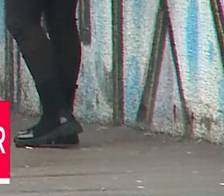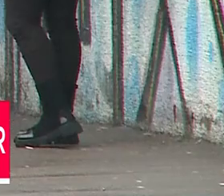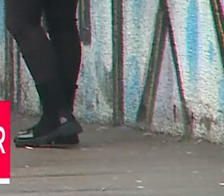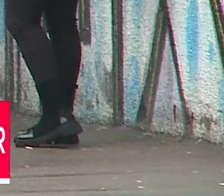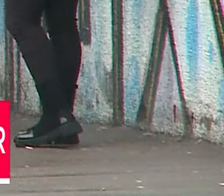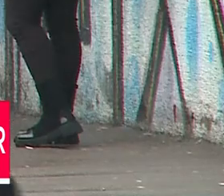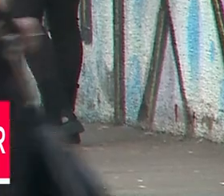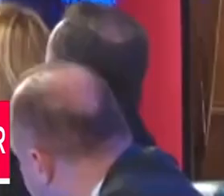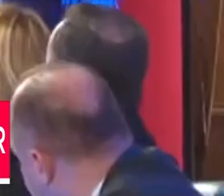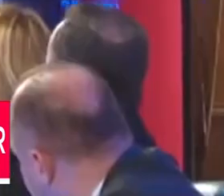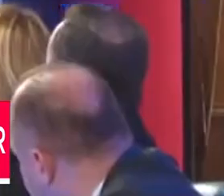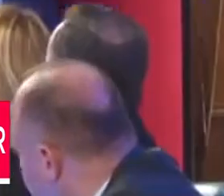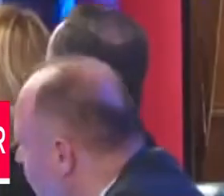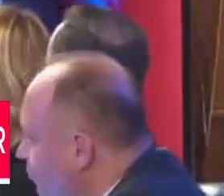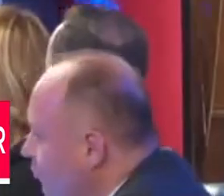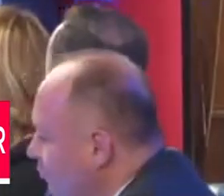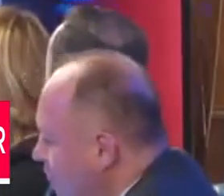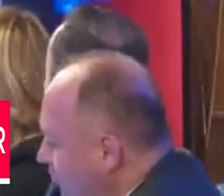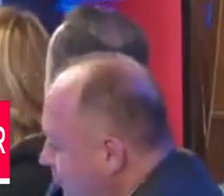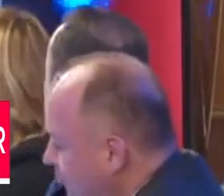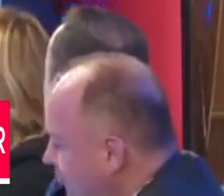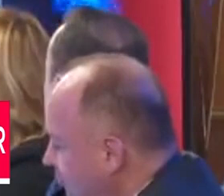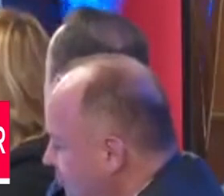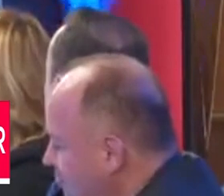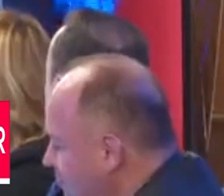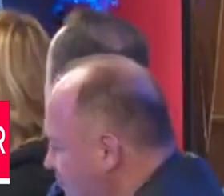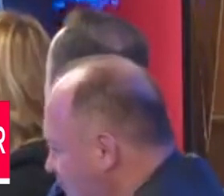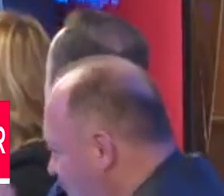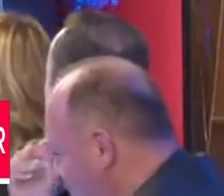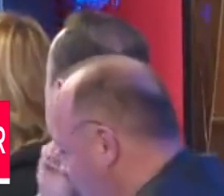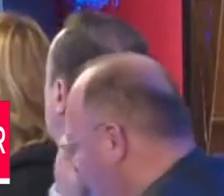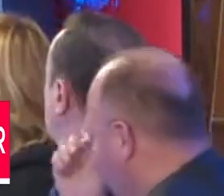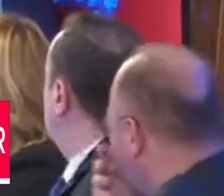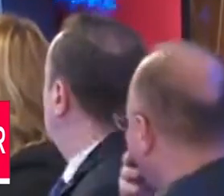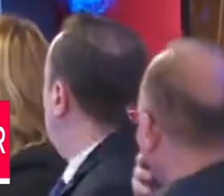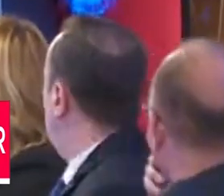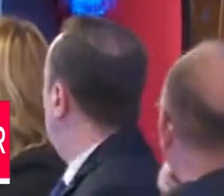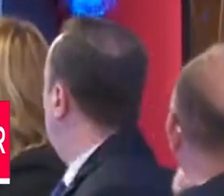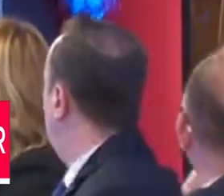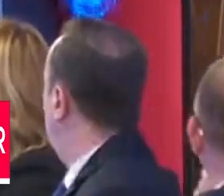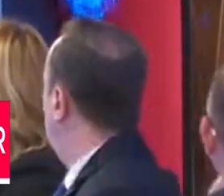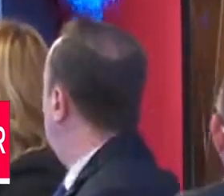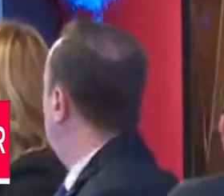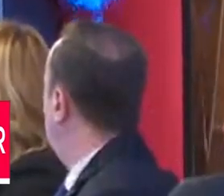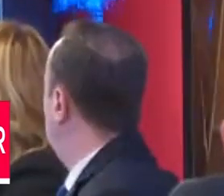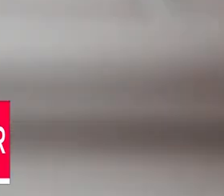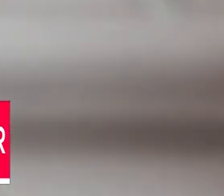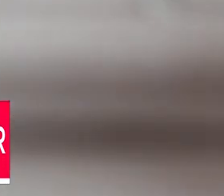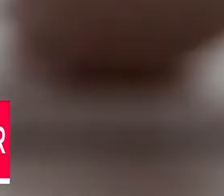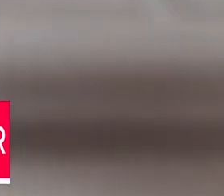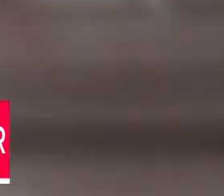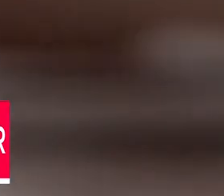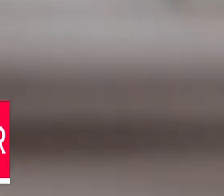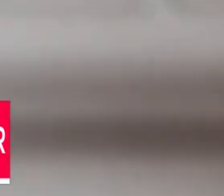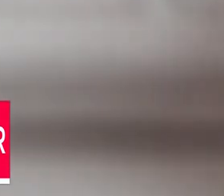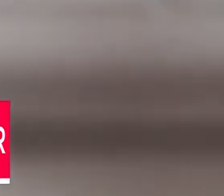chiar la cel mai înalt nivel de decizie al guvernului. Cu cât oamenii vor apela mai mult la Ion, cu atât îi pot face atenți pe oficialii guvernului. El